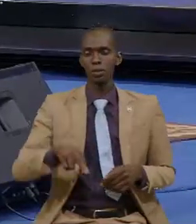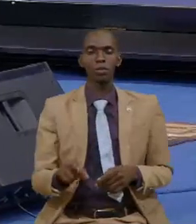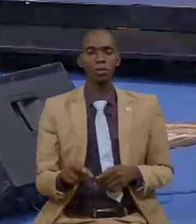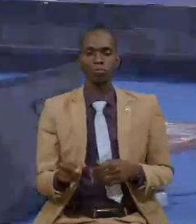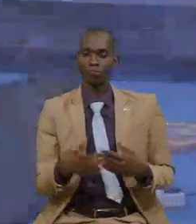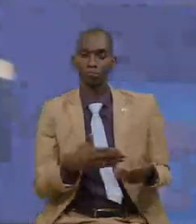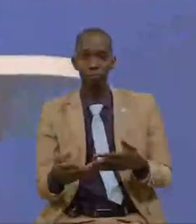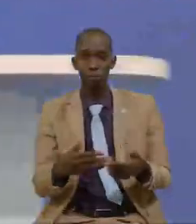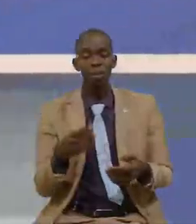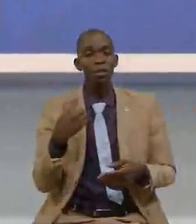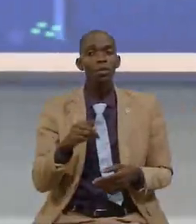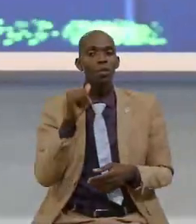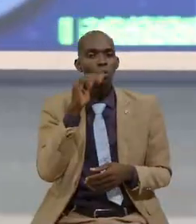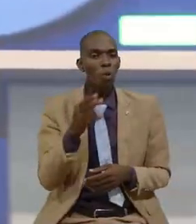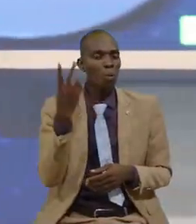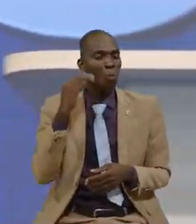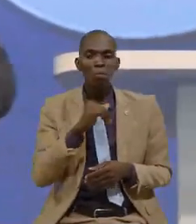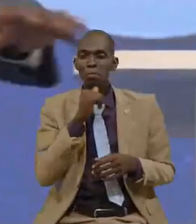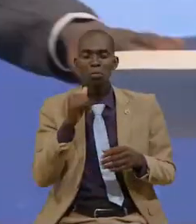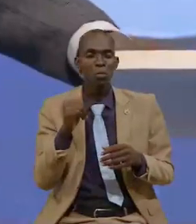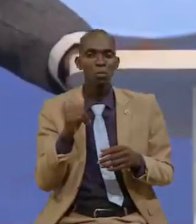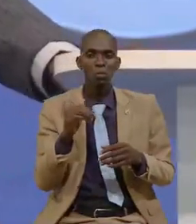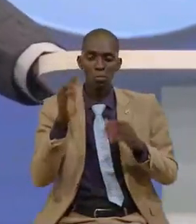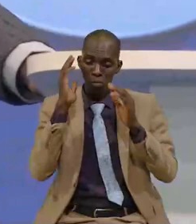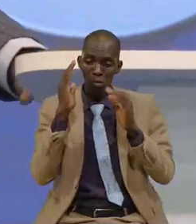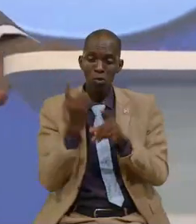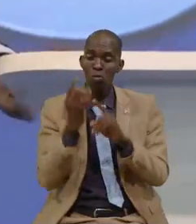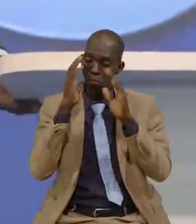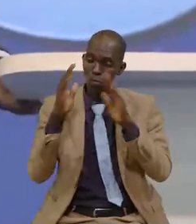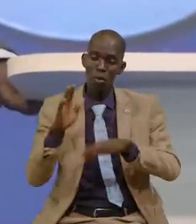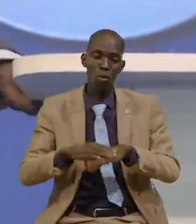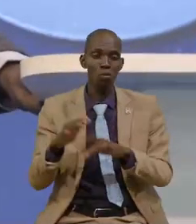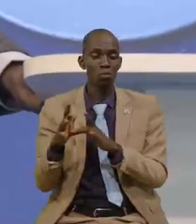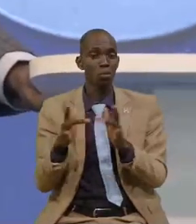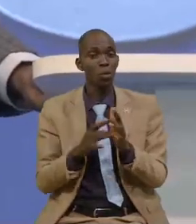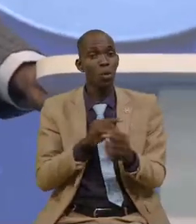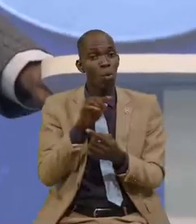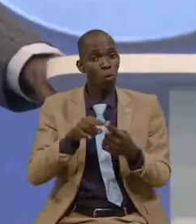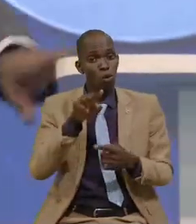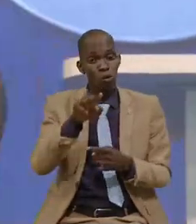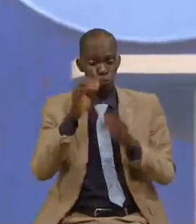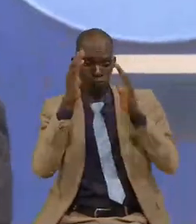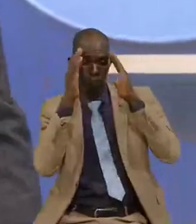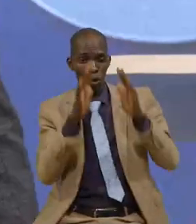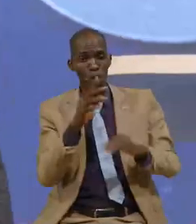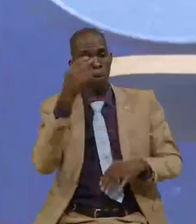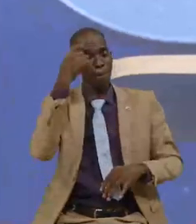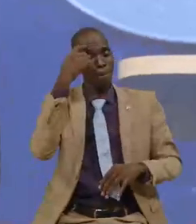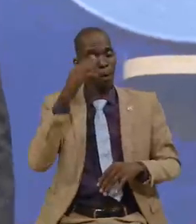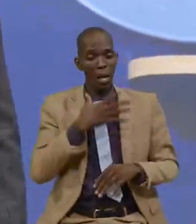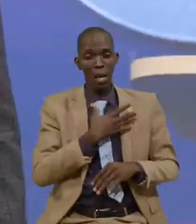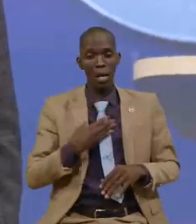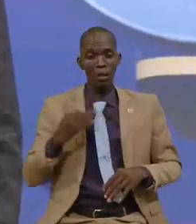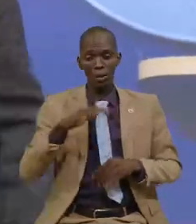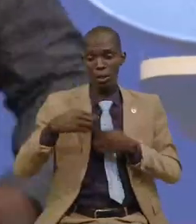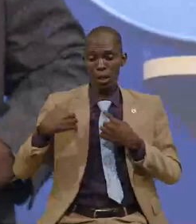dans le cercle religieux. La femme là s'est concentrée seulement sur Jésus. Lorsque vous vous concentrez